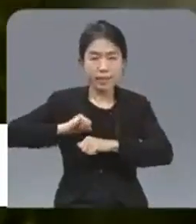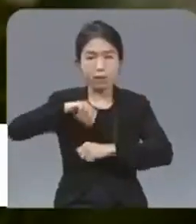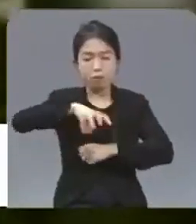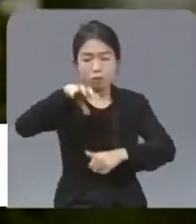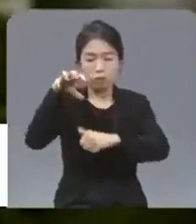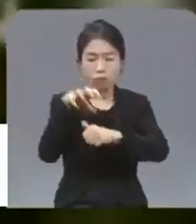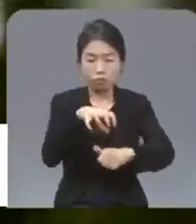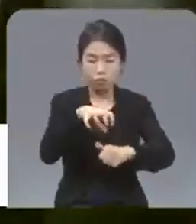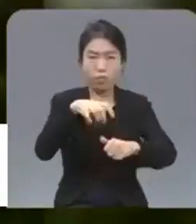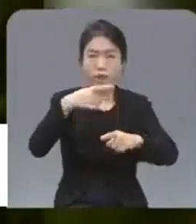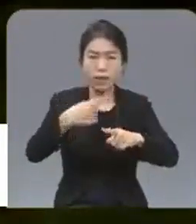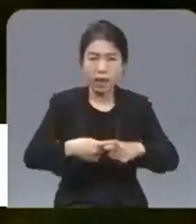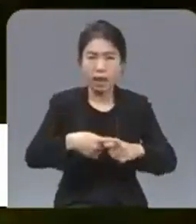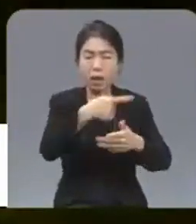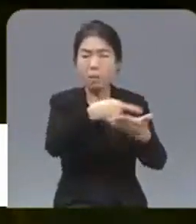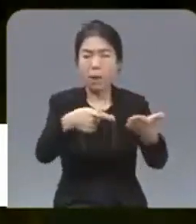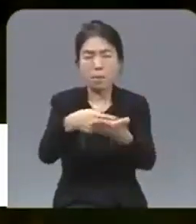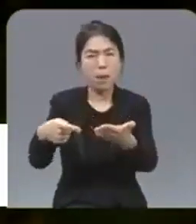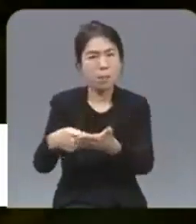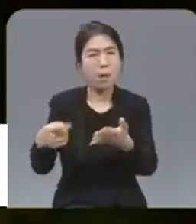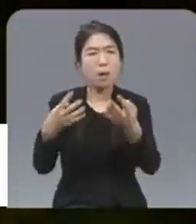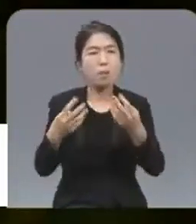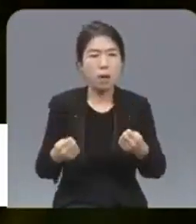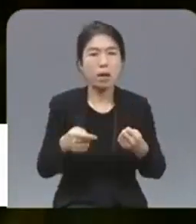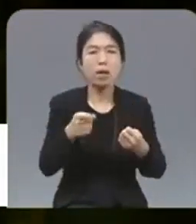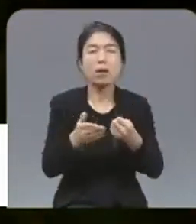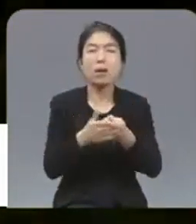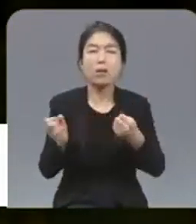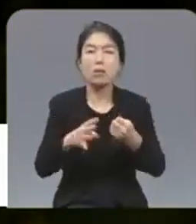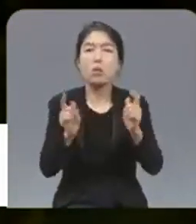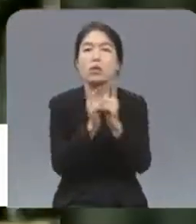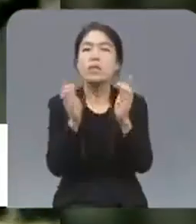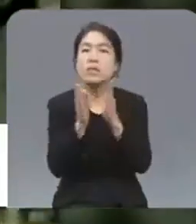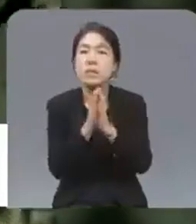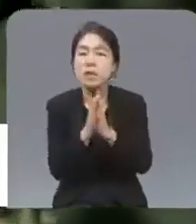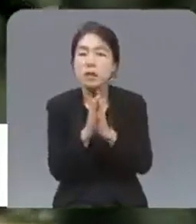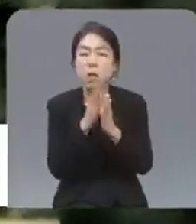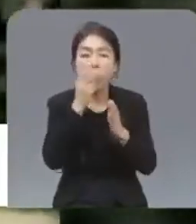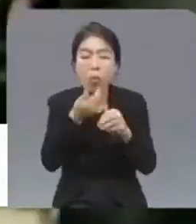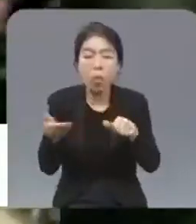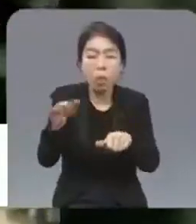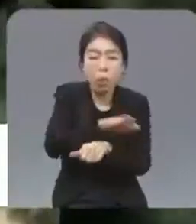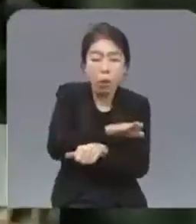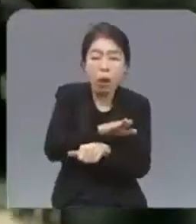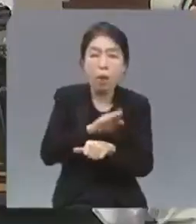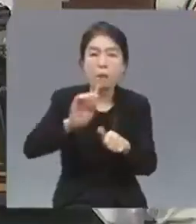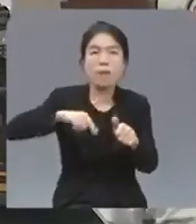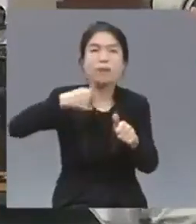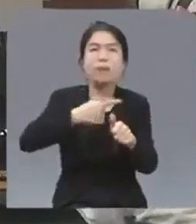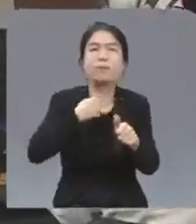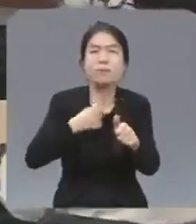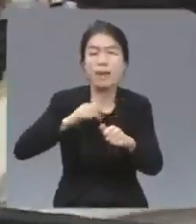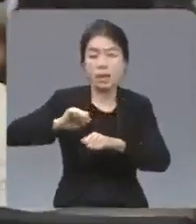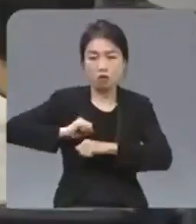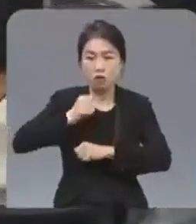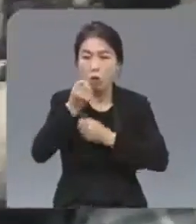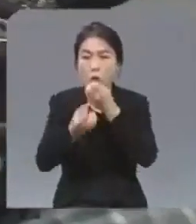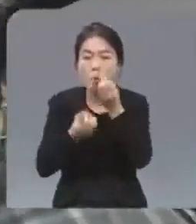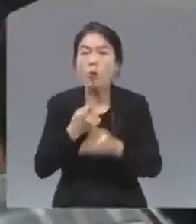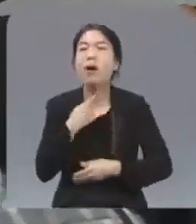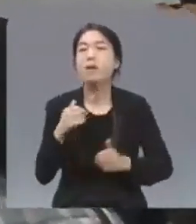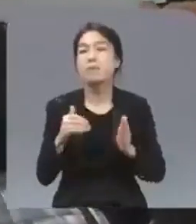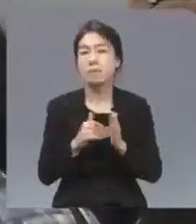도중 희생자가 있다라 발생했으며 직접 안내장에 참여한 군인의 응원도 쏟아진 곳입니다 5.18